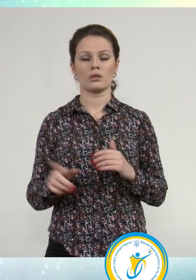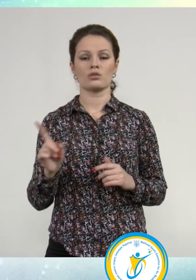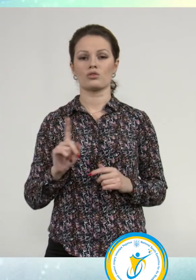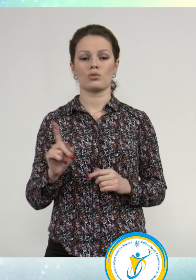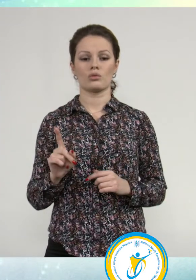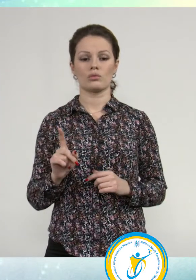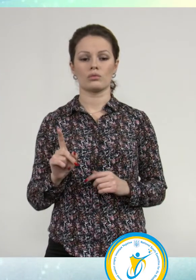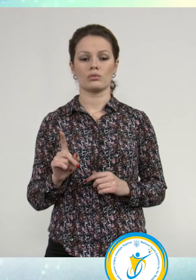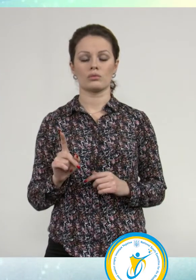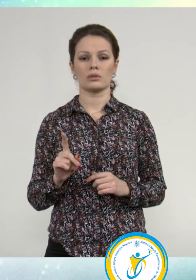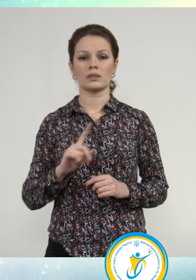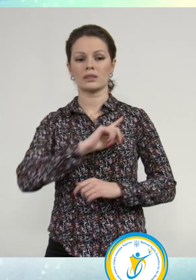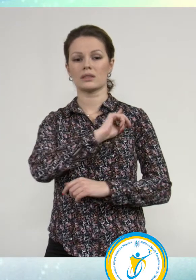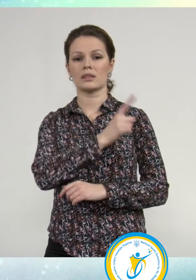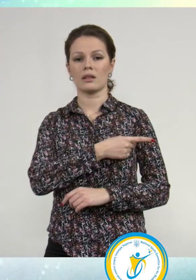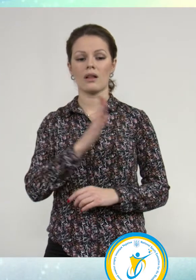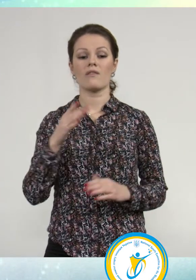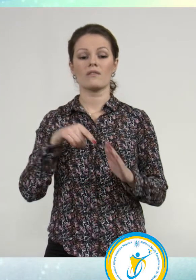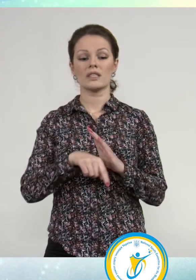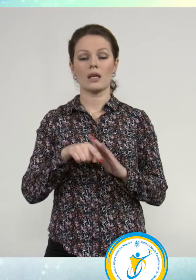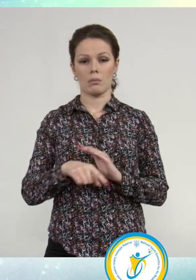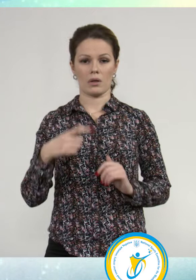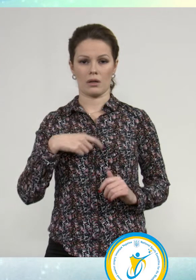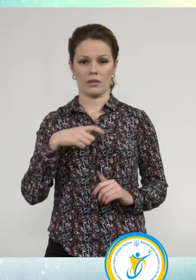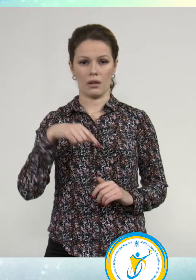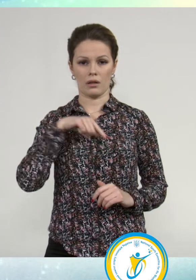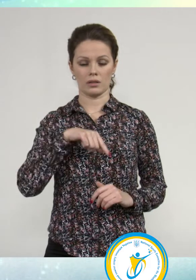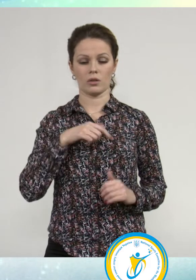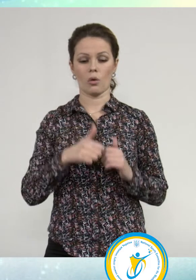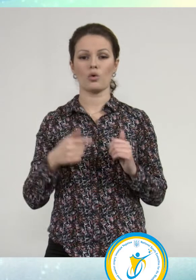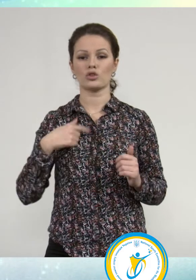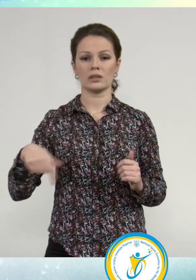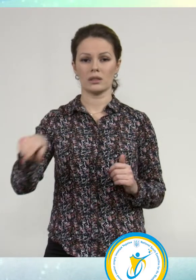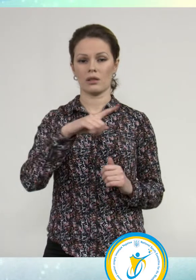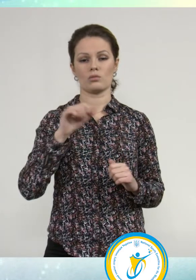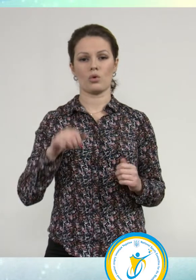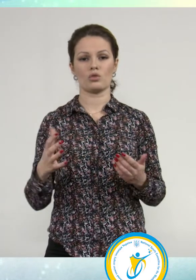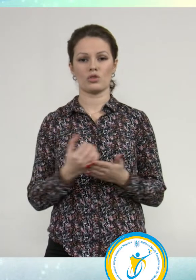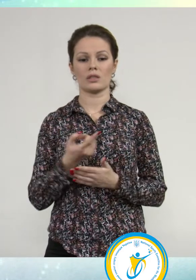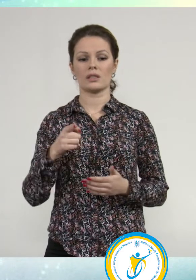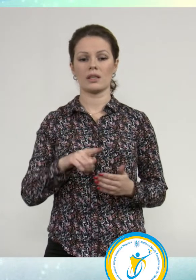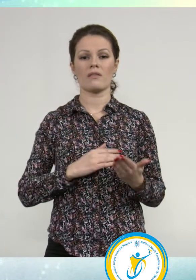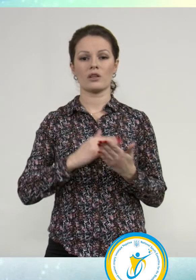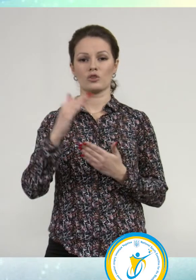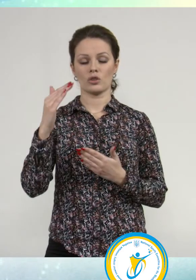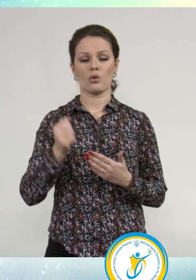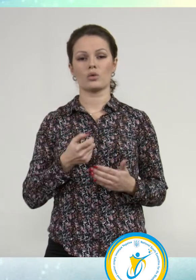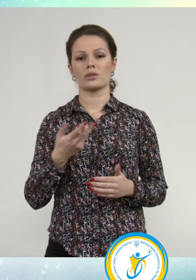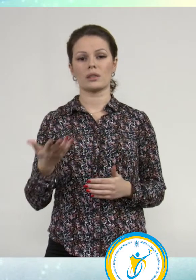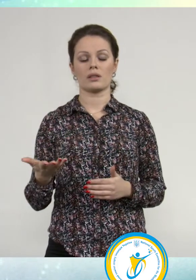що сила в самих нас, да? Тобто кожен із нас може досягнути тієї вершини,